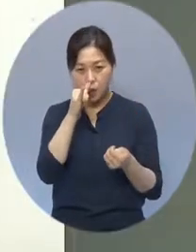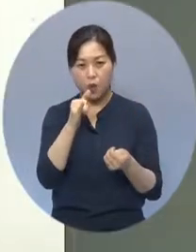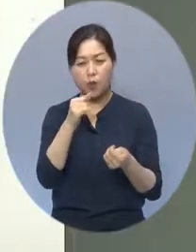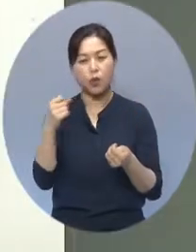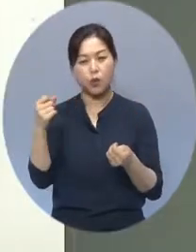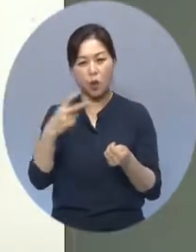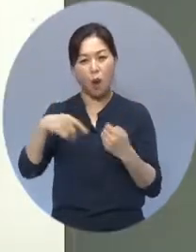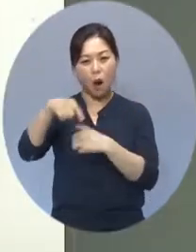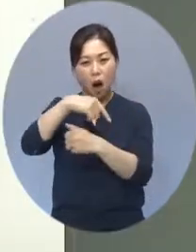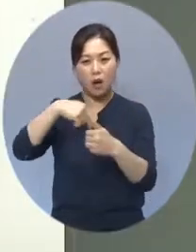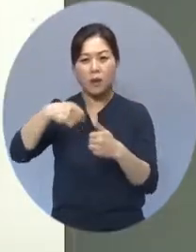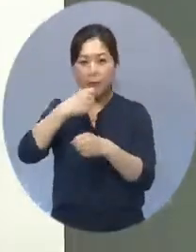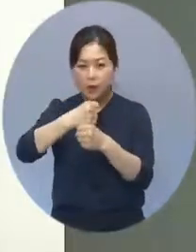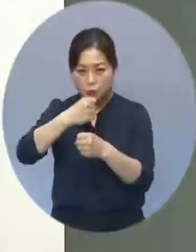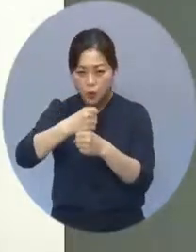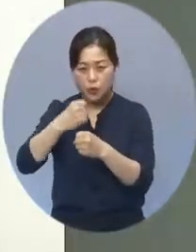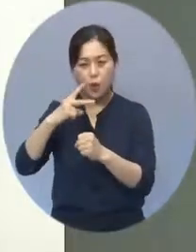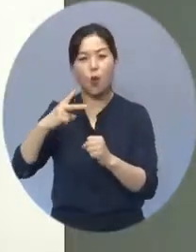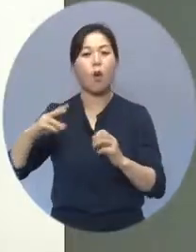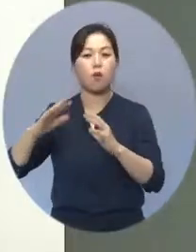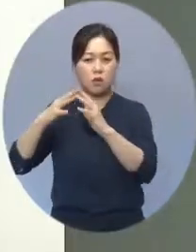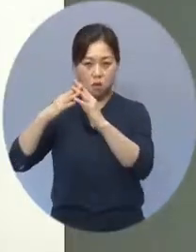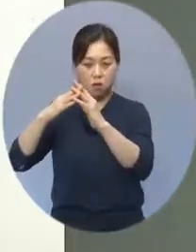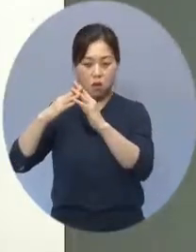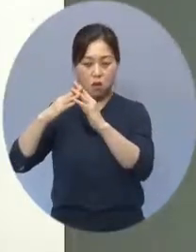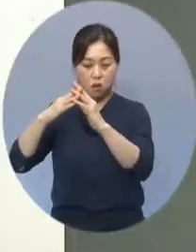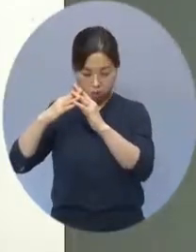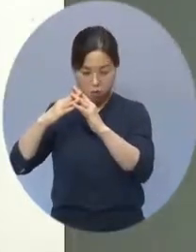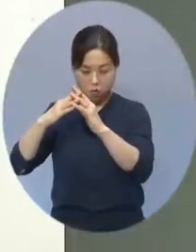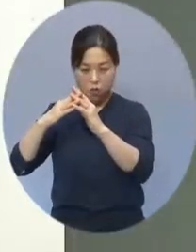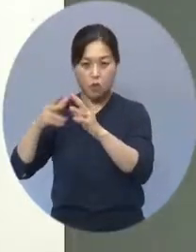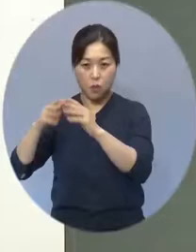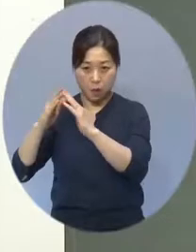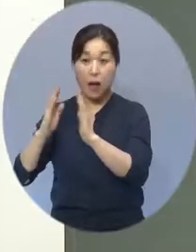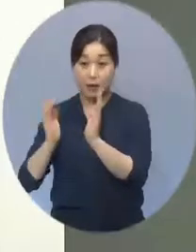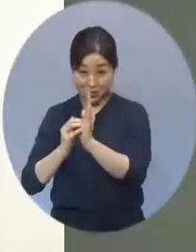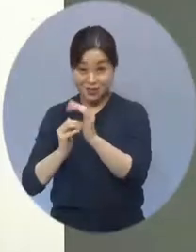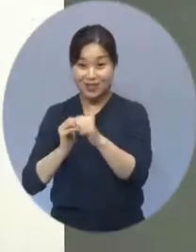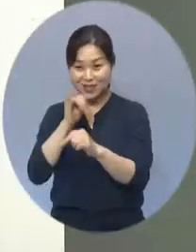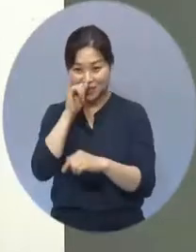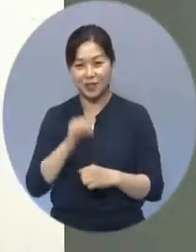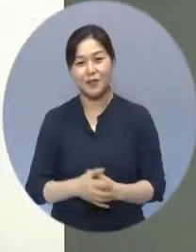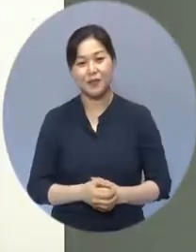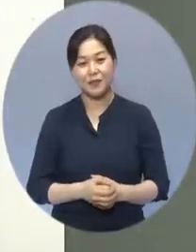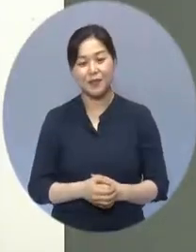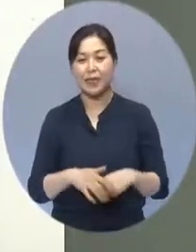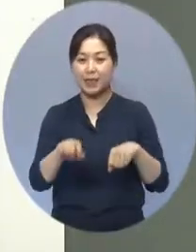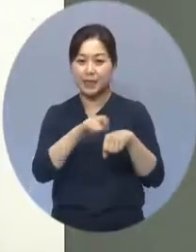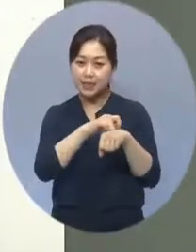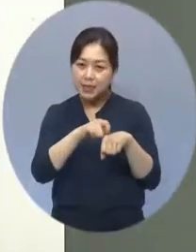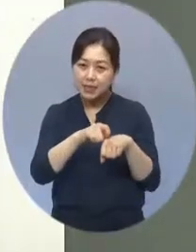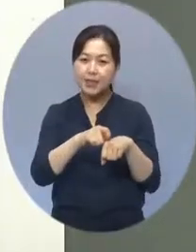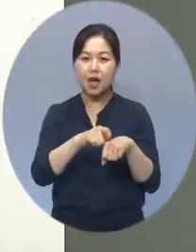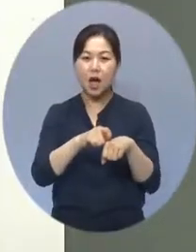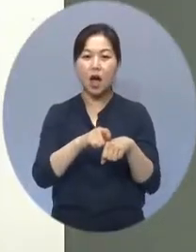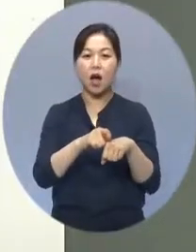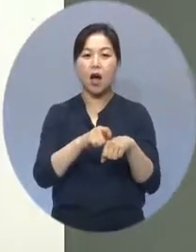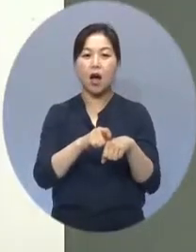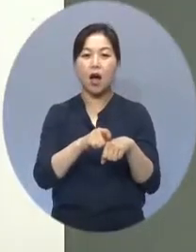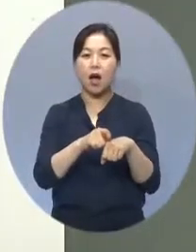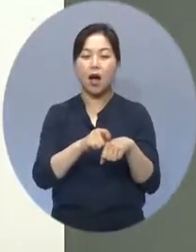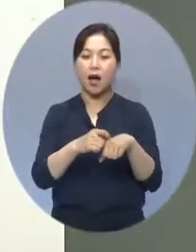되고 건설이 되고 또 준공된 것도 있고 네. 뭐 그런 것 같습니다. 네. 특히 그 친환경